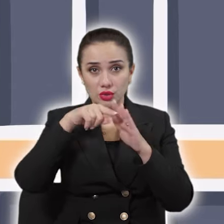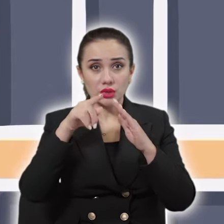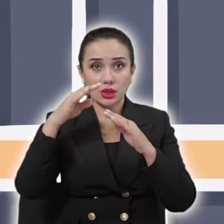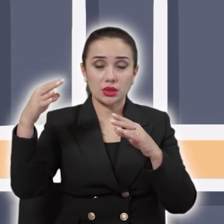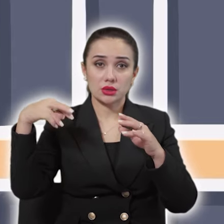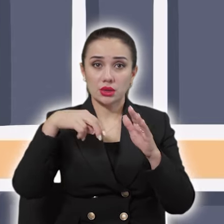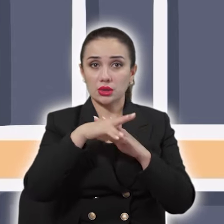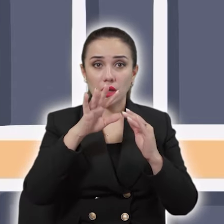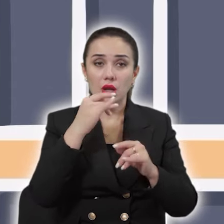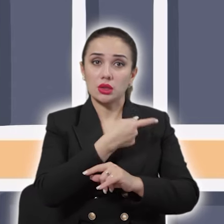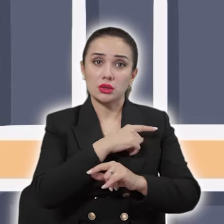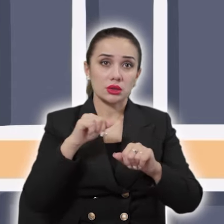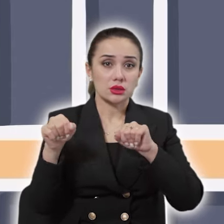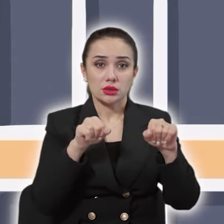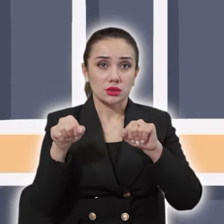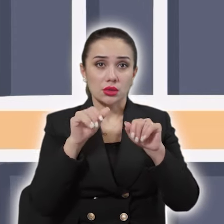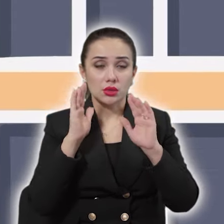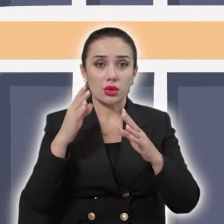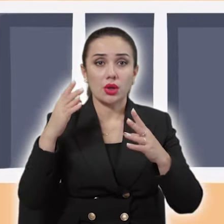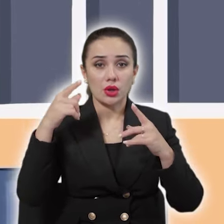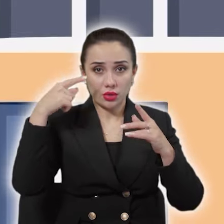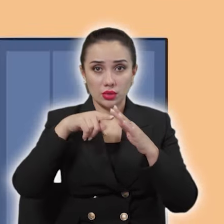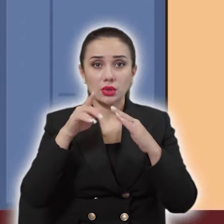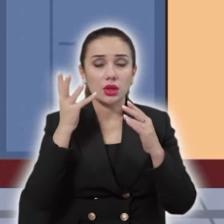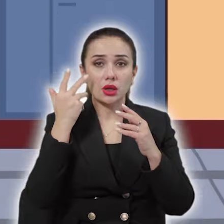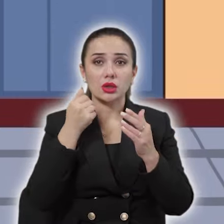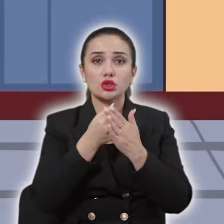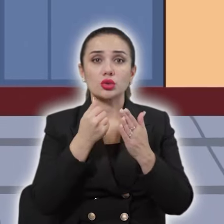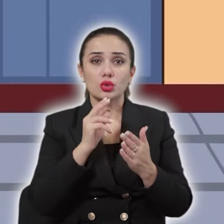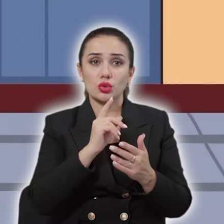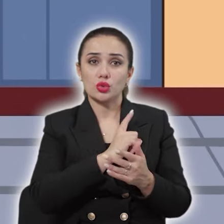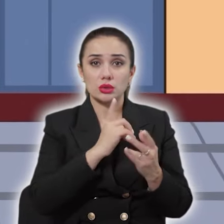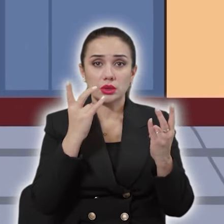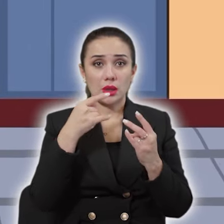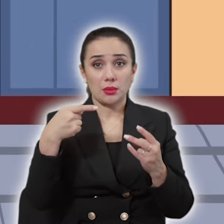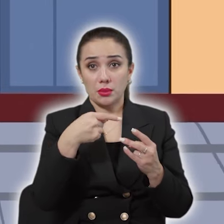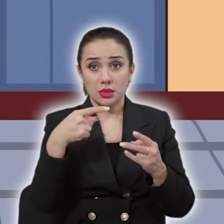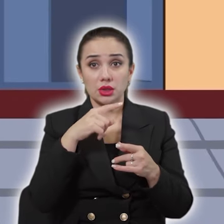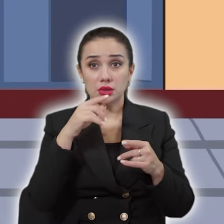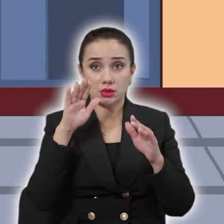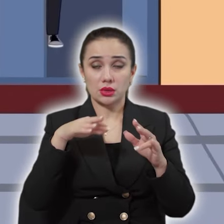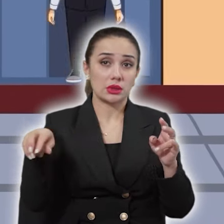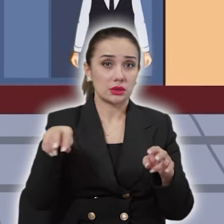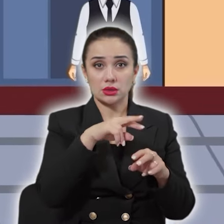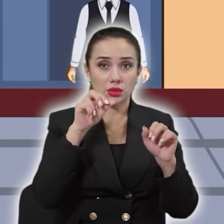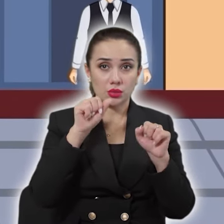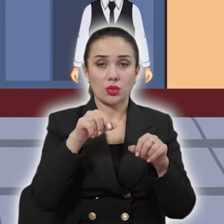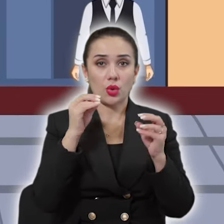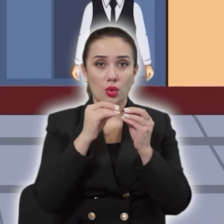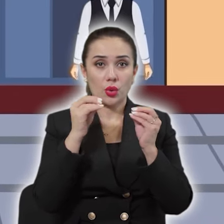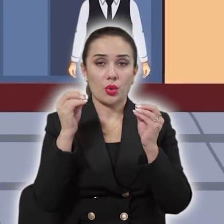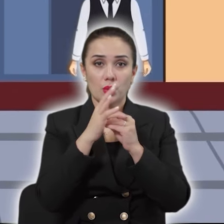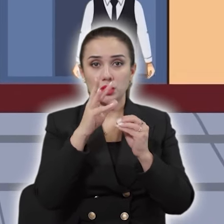chiqishmaydimi? Agar zilzila kuchayib boraversa, bino ichida qachongacha kutish kerak? Birinchi qavatda bo'lsang, tashqariga chiqish